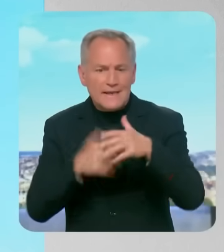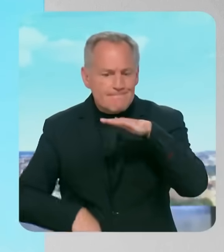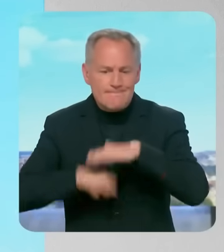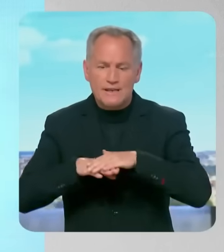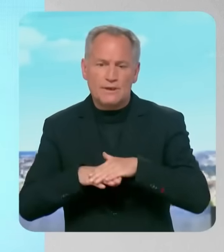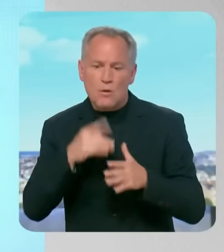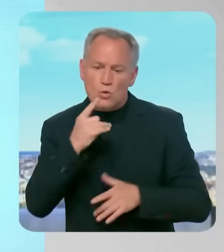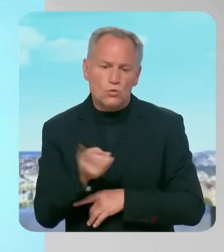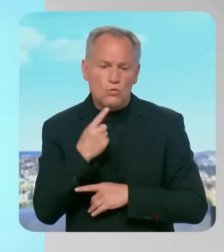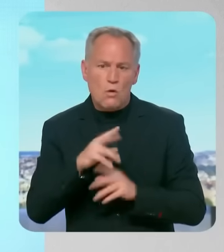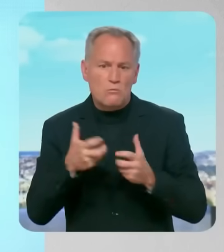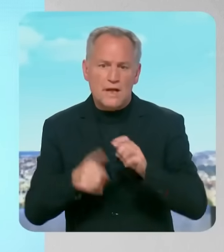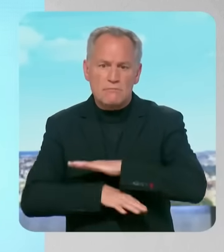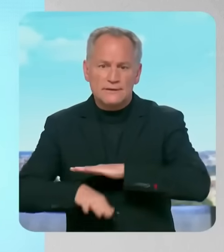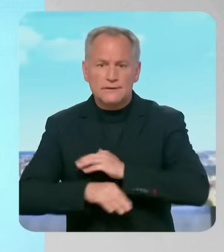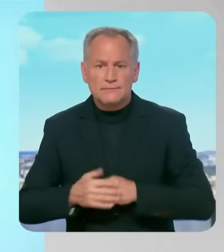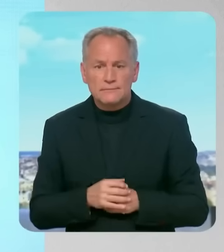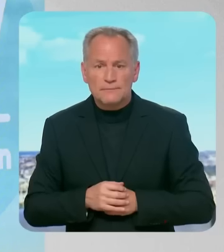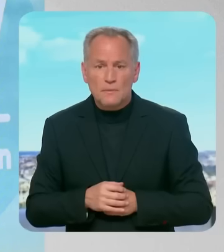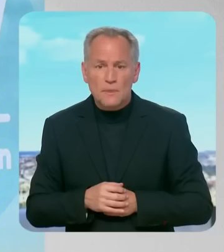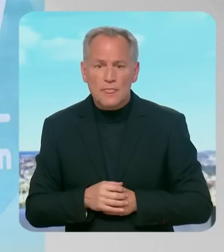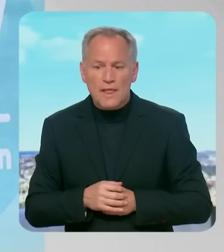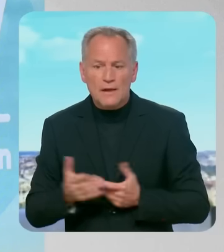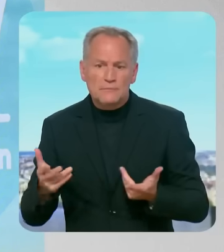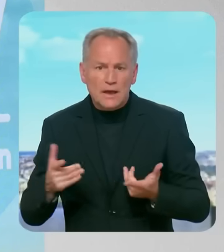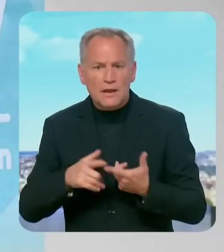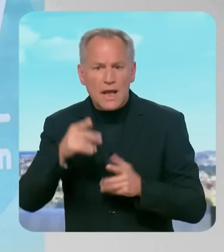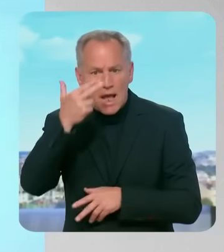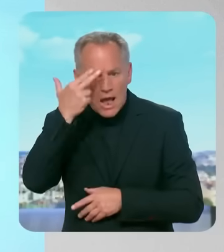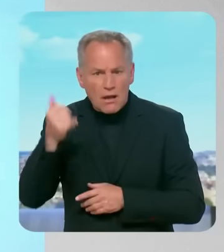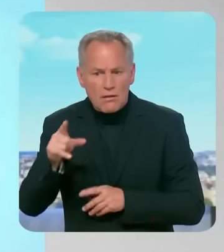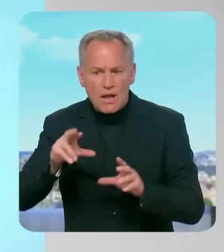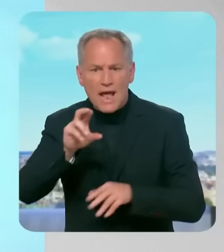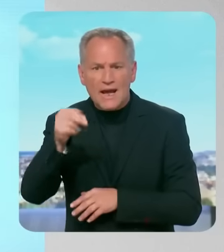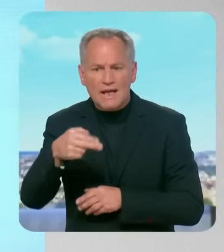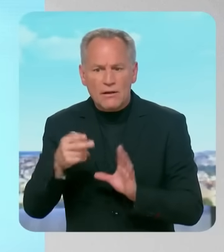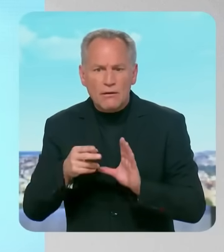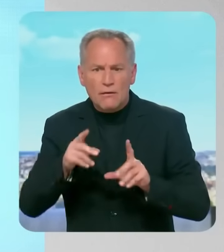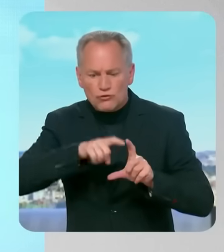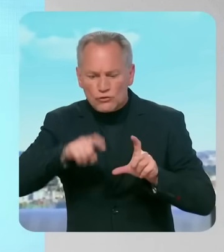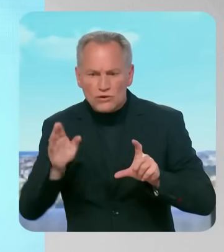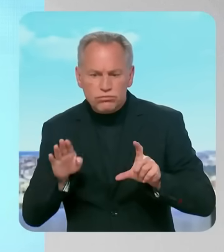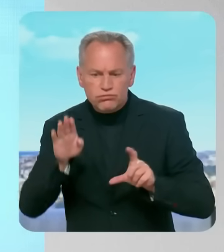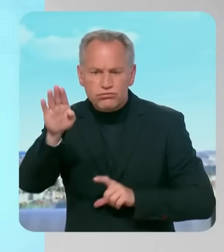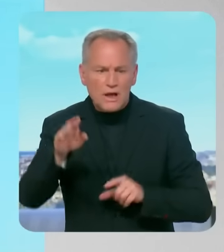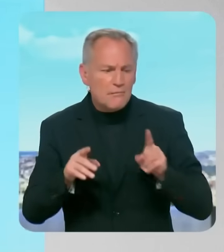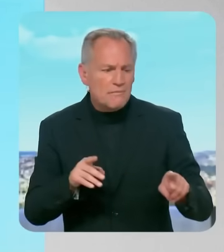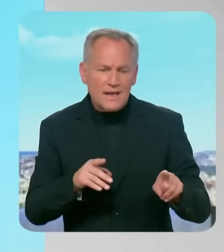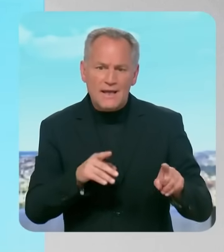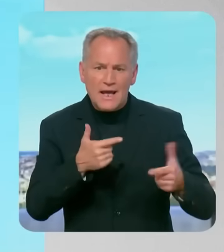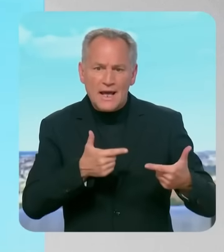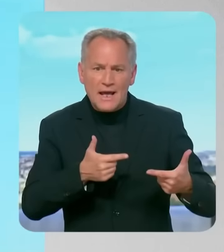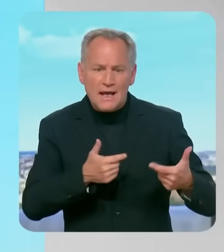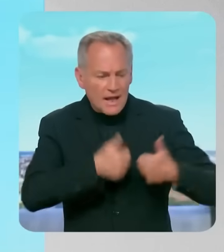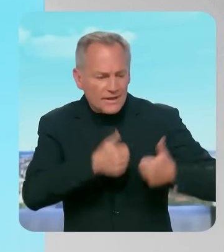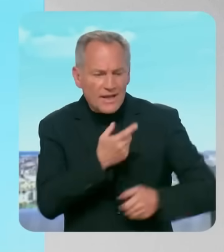nécessité. Dans les sondages, le RN caracole en tête et pourtant, ces dernières semaines, il semblerait que votre adversaire soit à gauche, Raphaël Glucksmann.